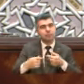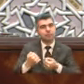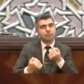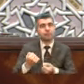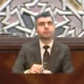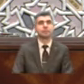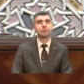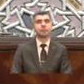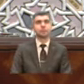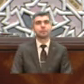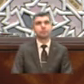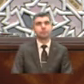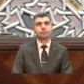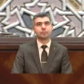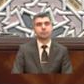النائب.